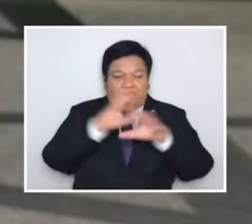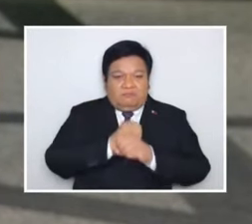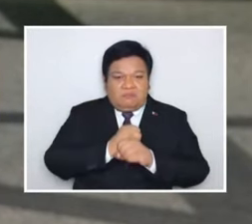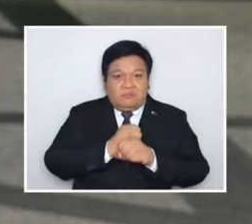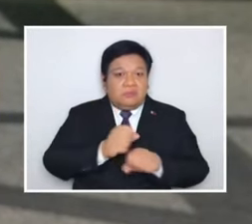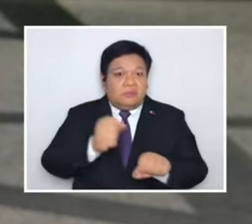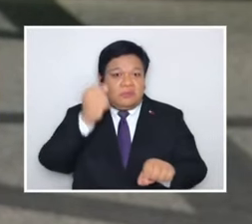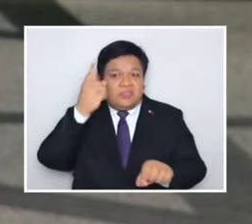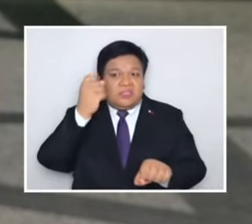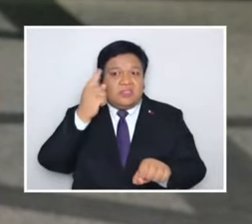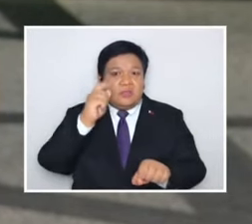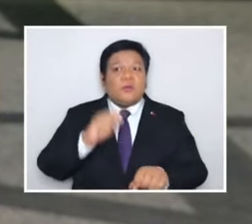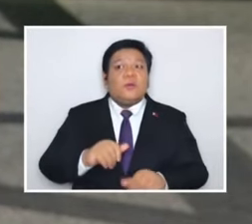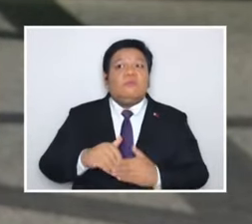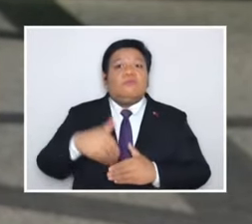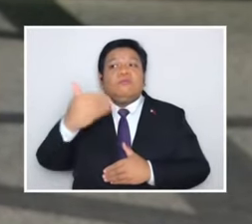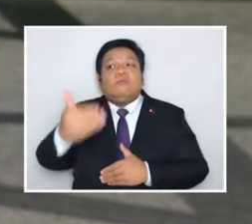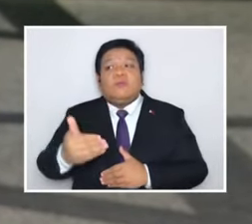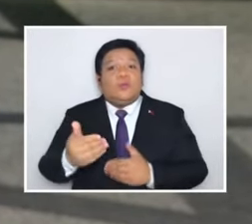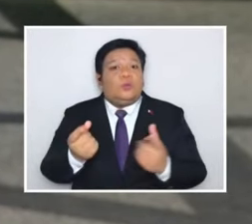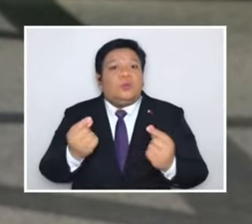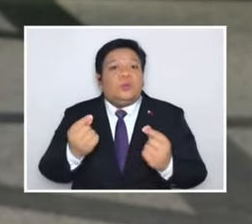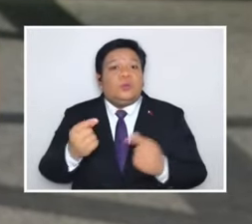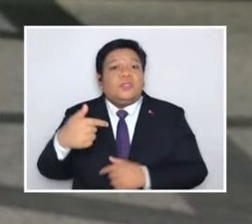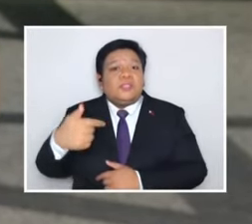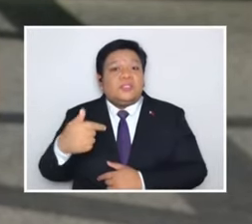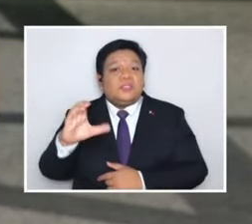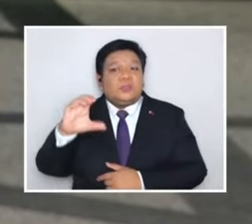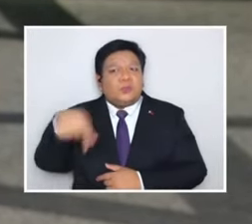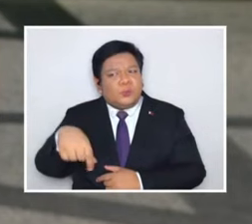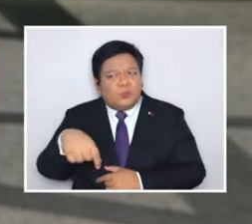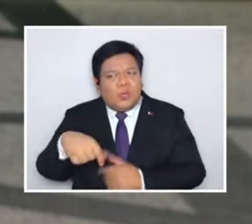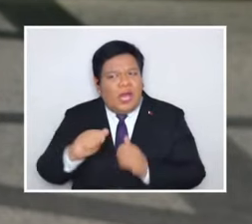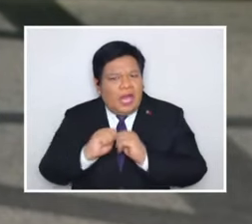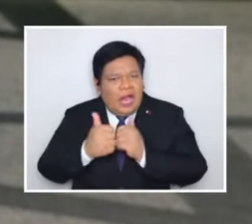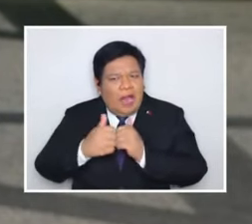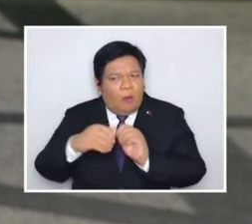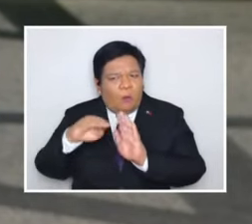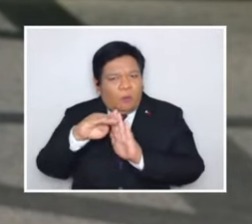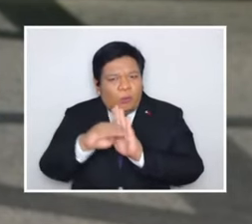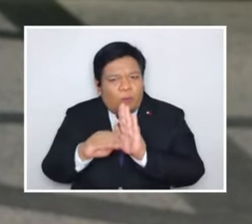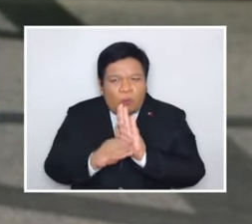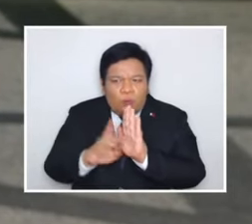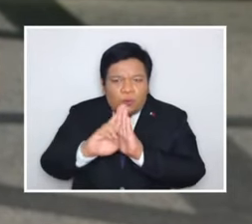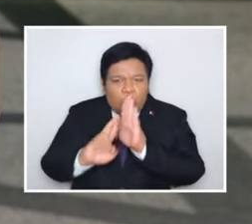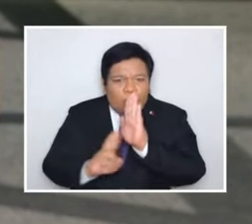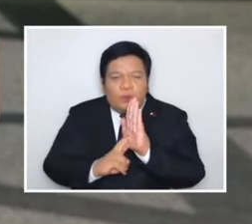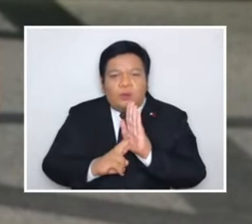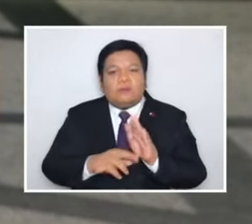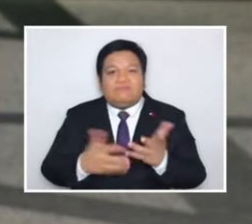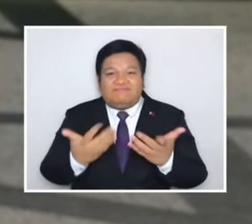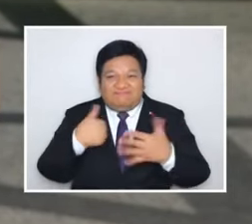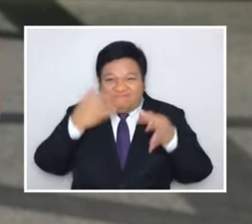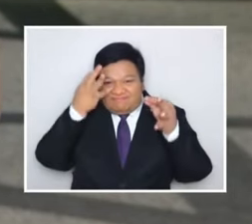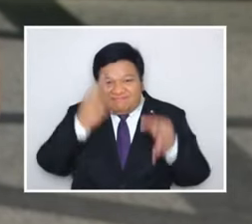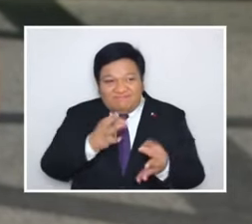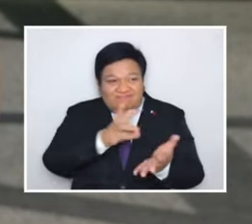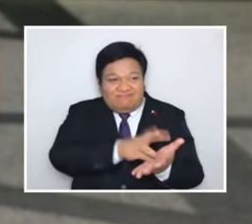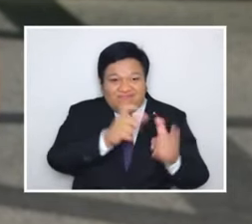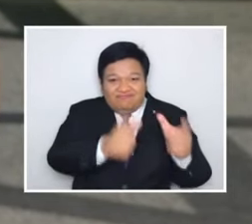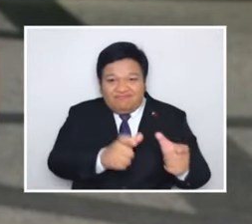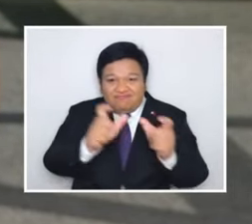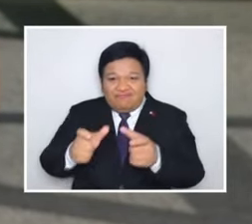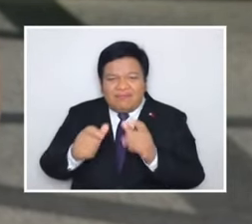papaano ipatutupad ang susunod na quarantine classification at mga granular lockdown sa NCR. Nagpapatrol,